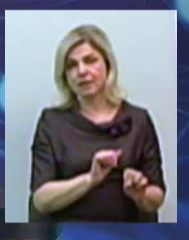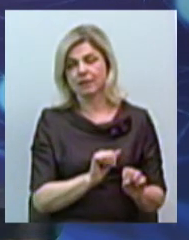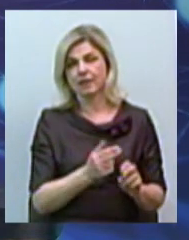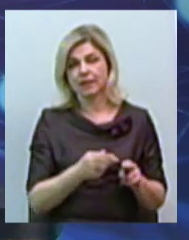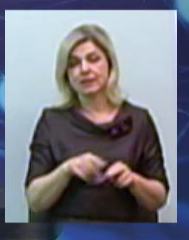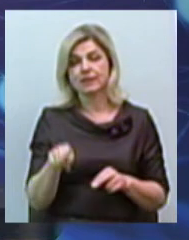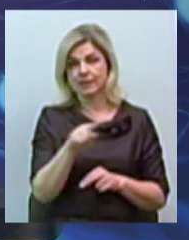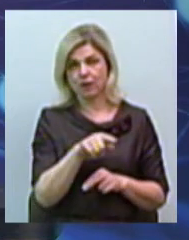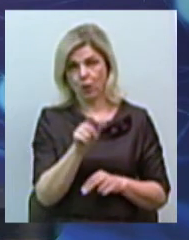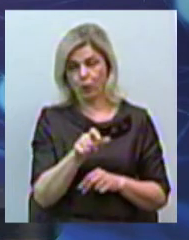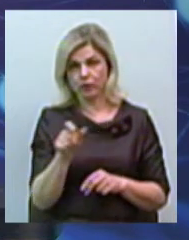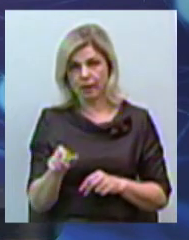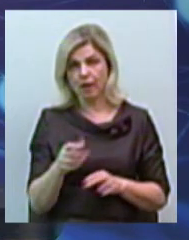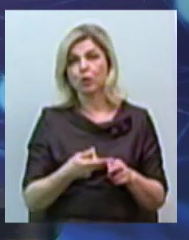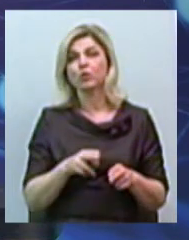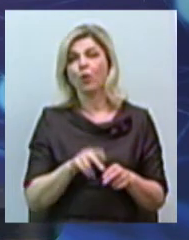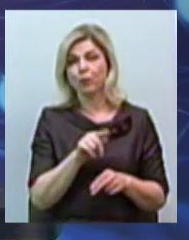цих людей. І тому